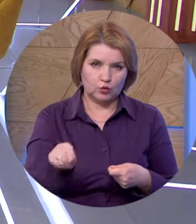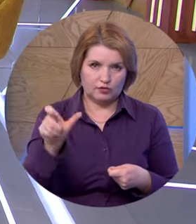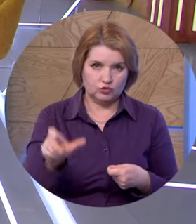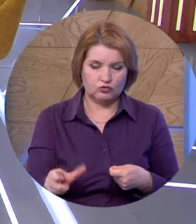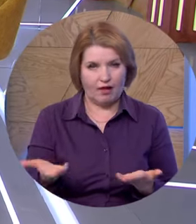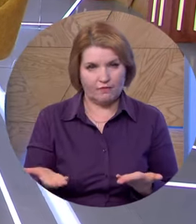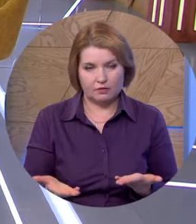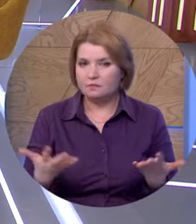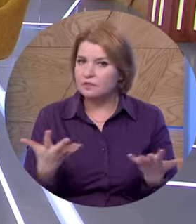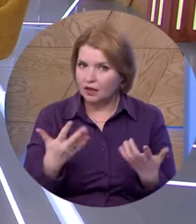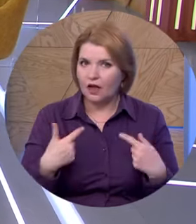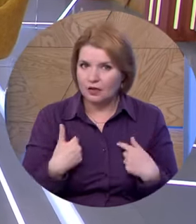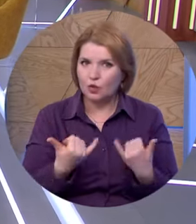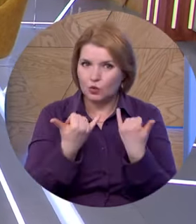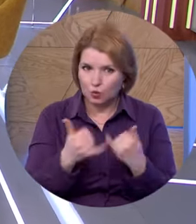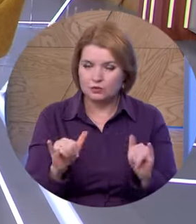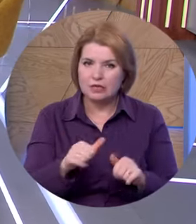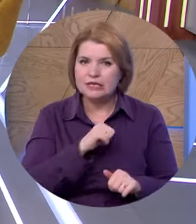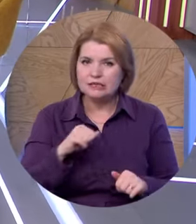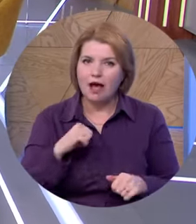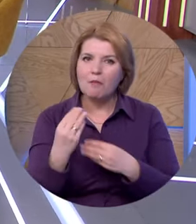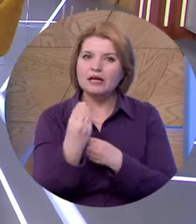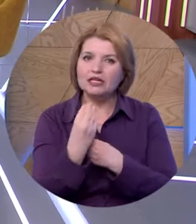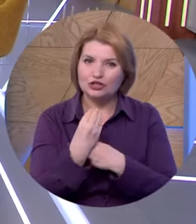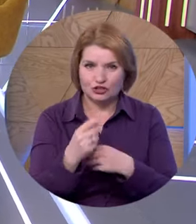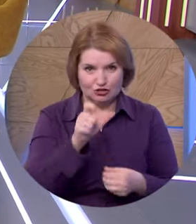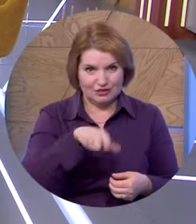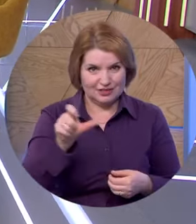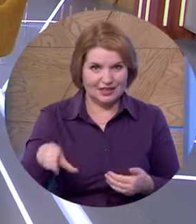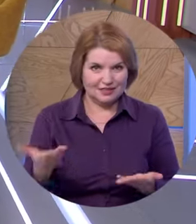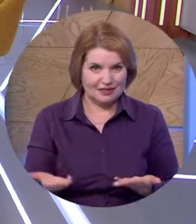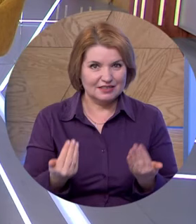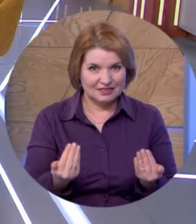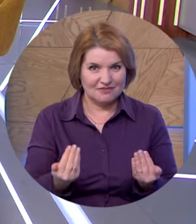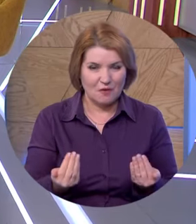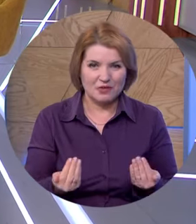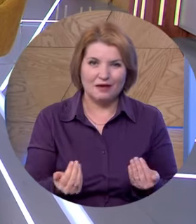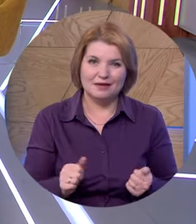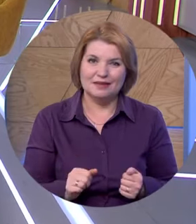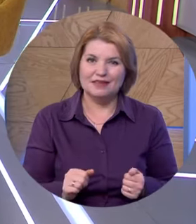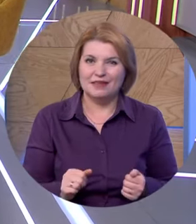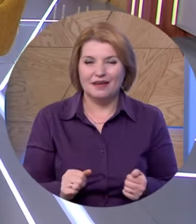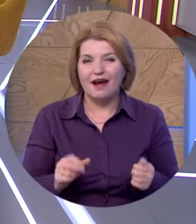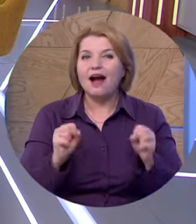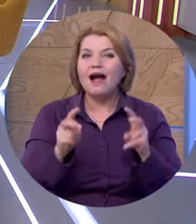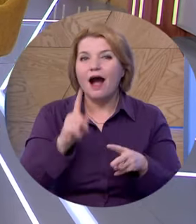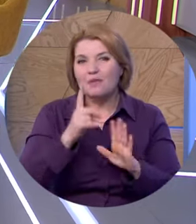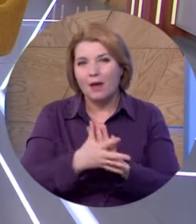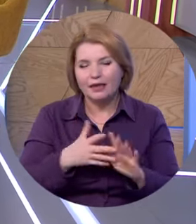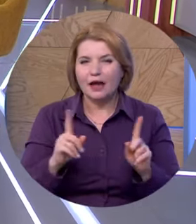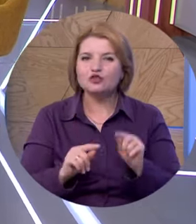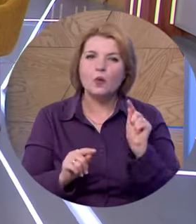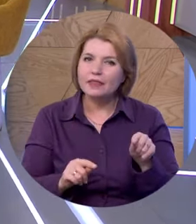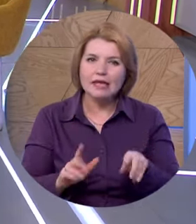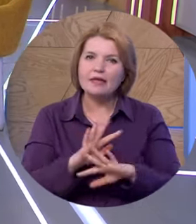нас удивительно самоанализирующие и самокритичные зрители, да, сегодня? Так, вот как же понять, что ты не